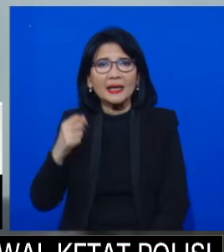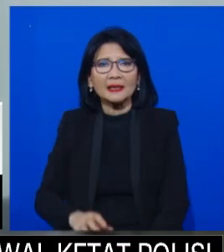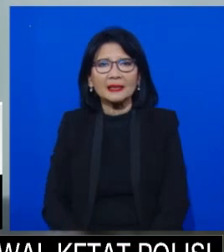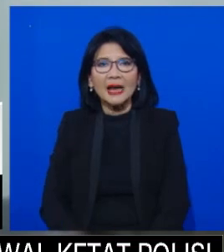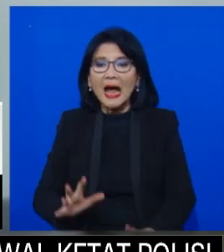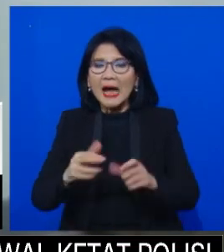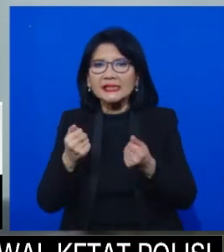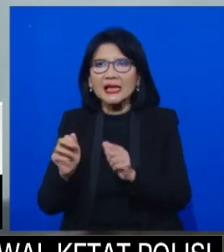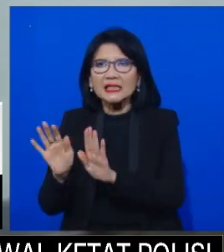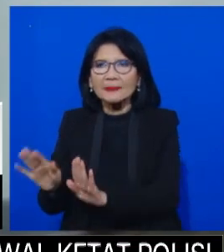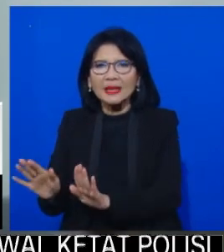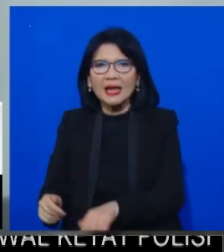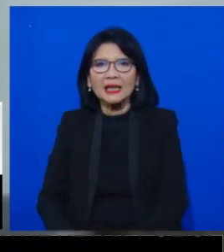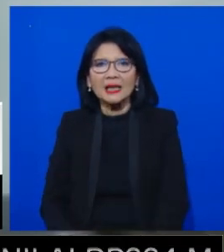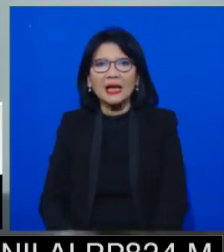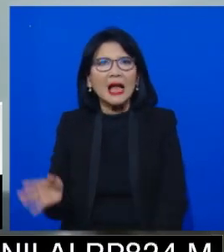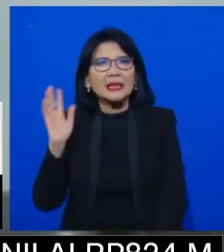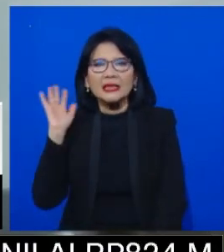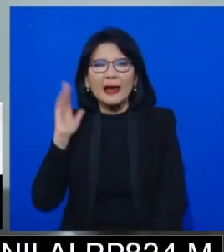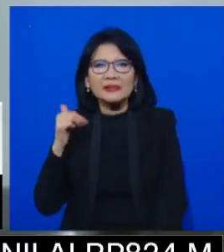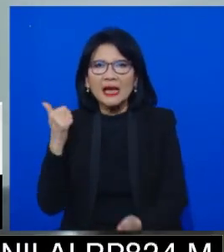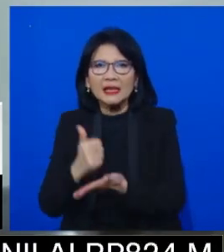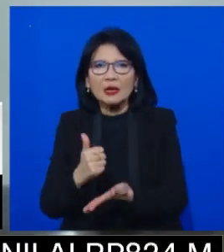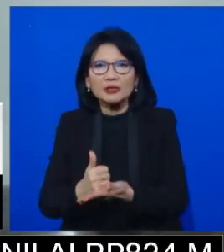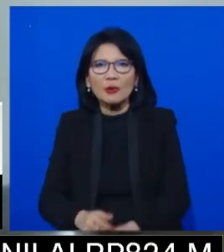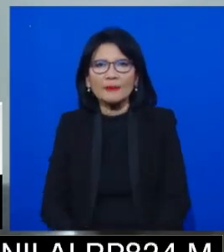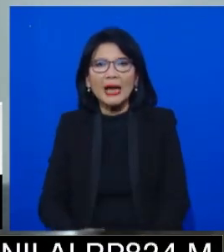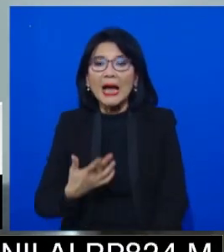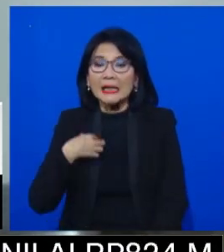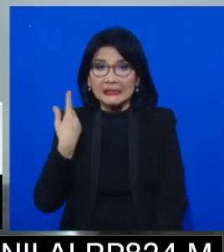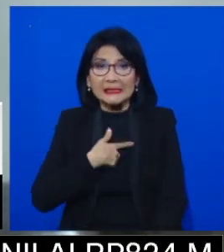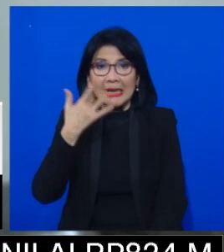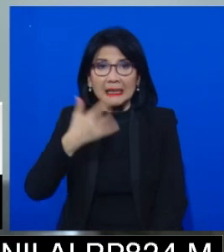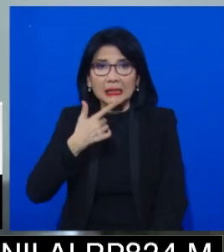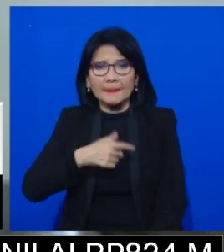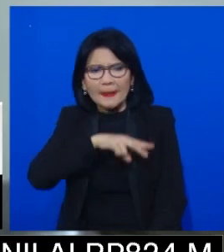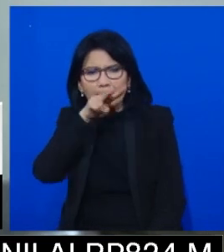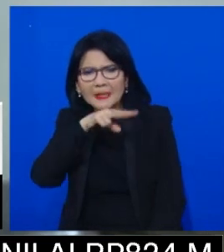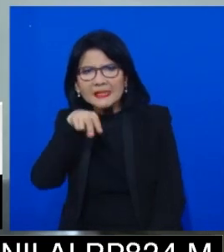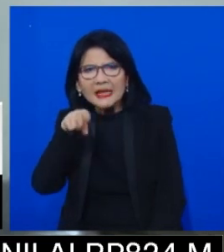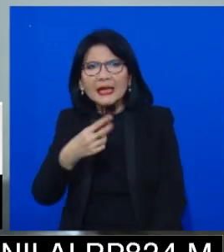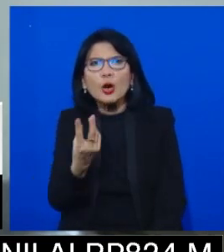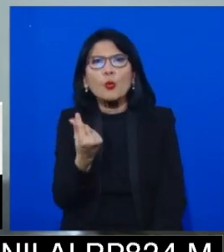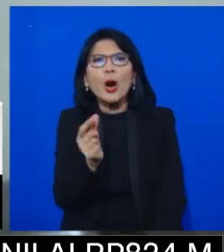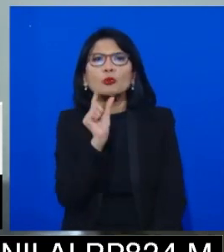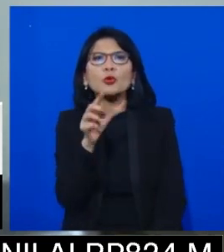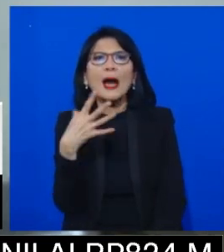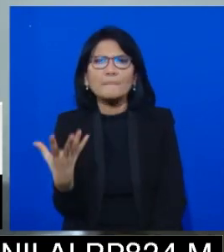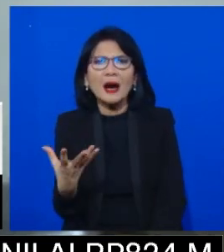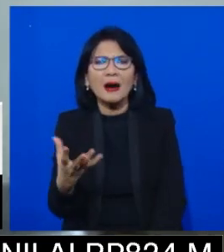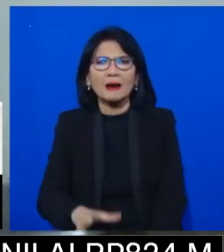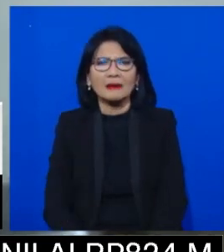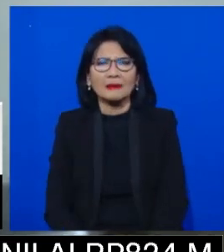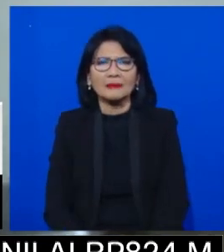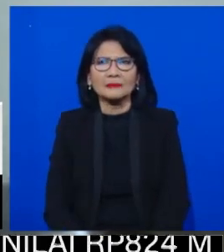keterlambatan tidak bisa dipertanggungjawabkan. Nanti kita juga masih mau men-tracing kegiatan apa yang pemeriksaan